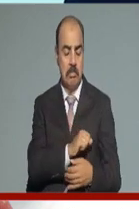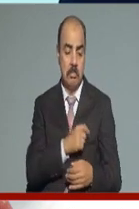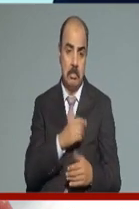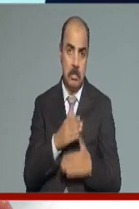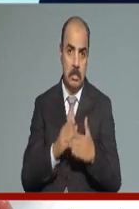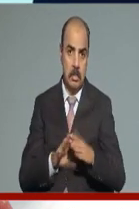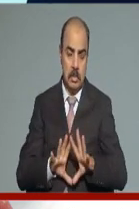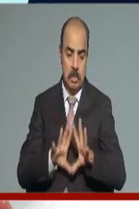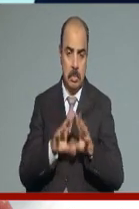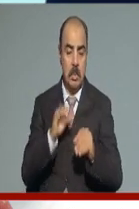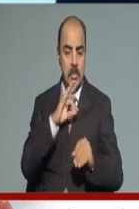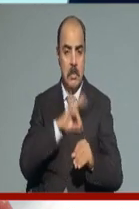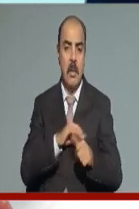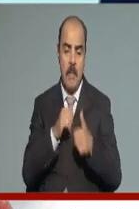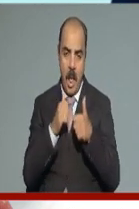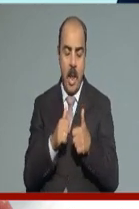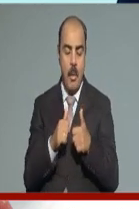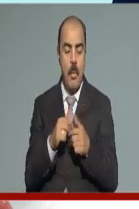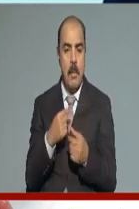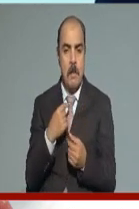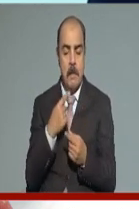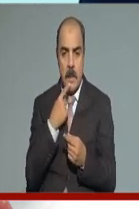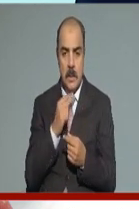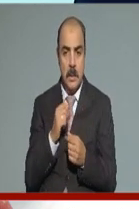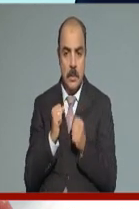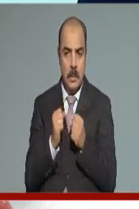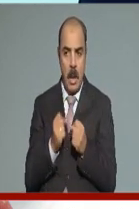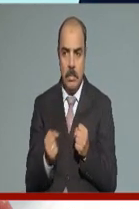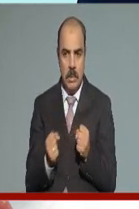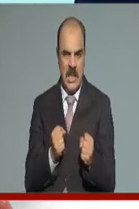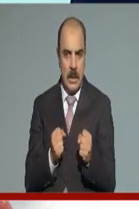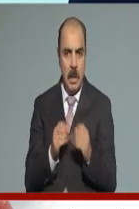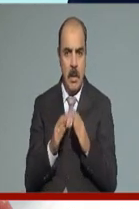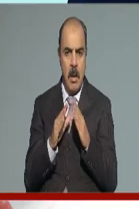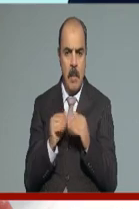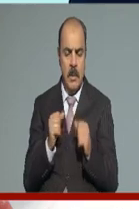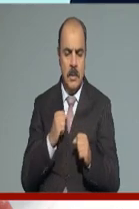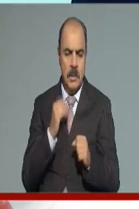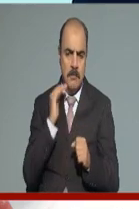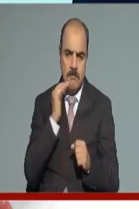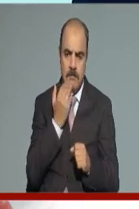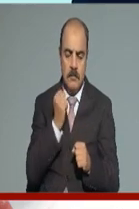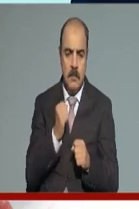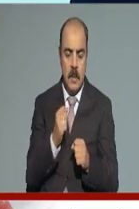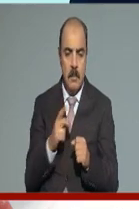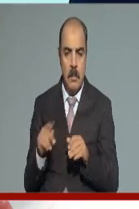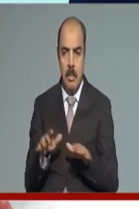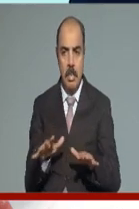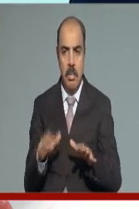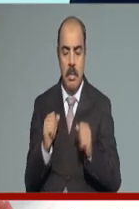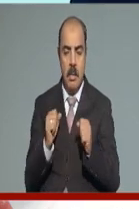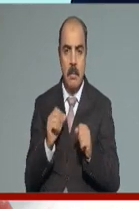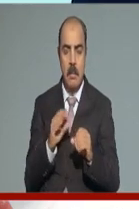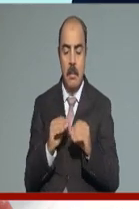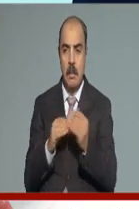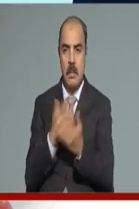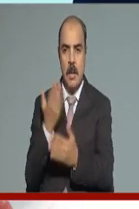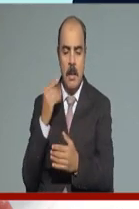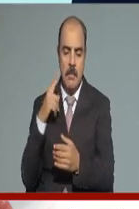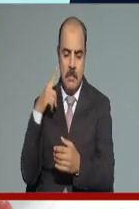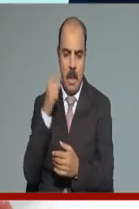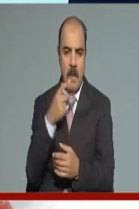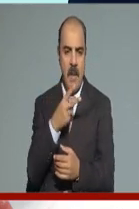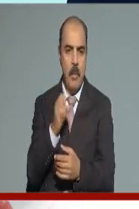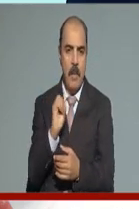التحتيه ويمكن الفتره كانت فتره استثنائيه كانت لازم الدوله احنا خرجنا من مرحله عدم استقرار سياسي وامني قبل